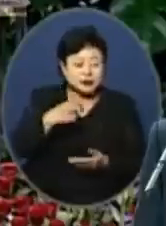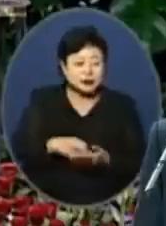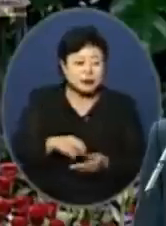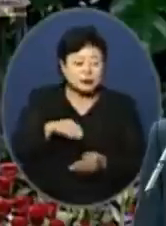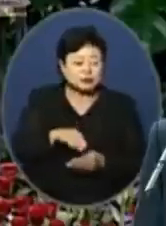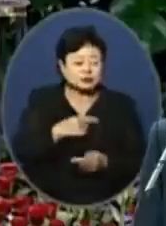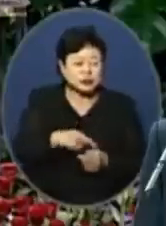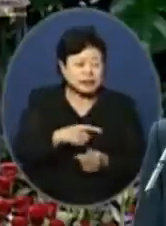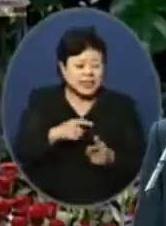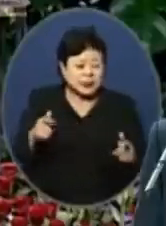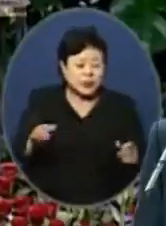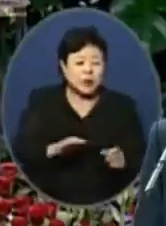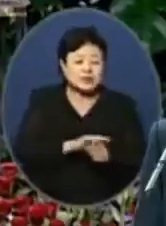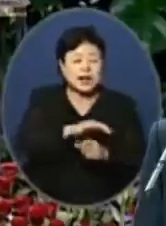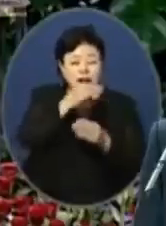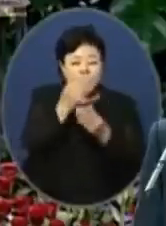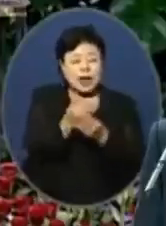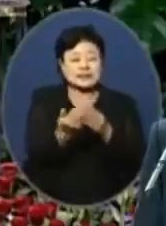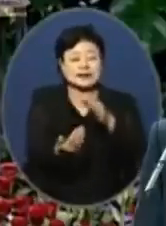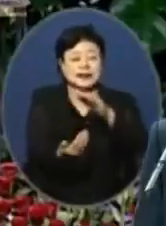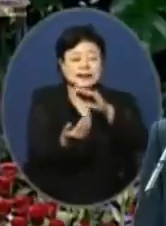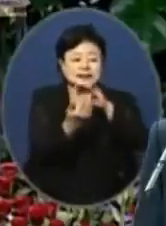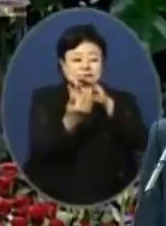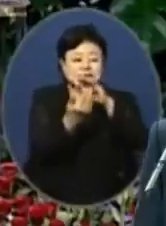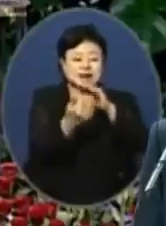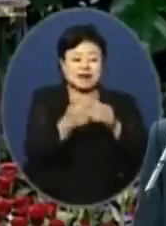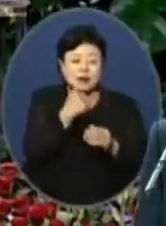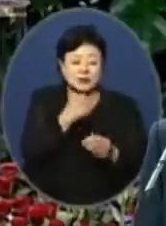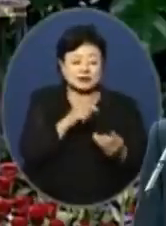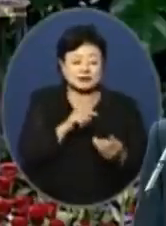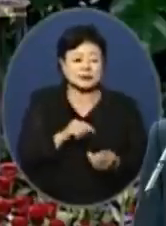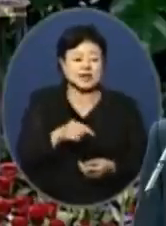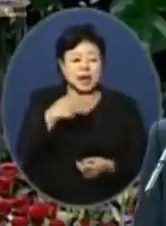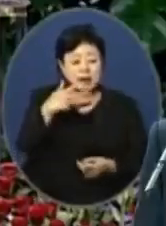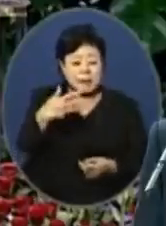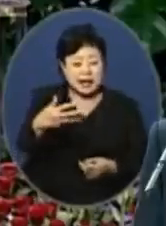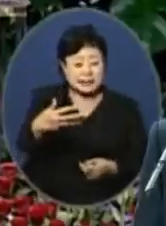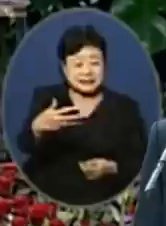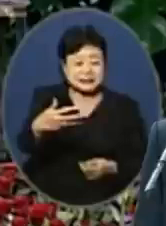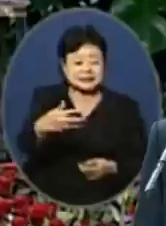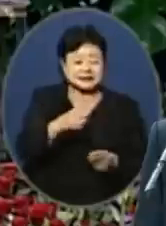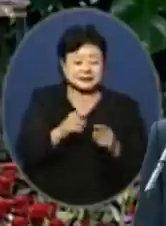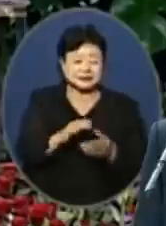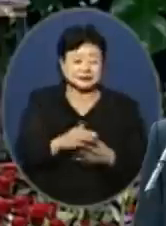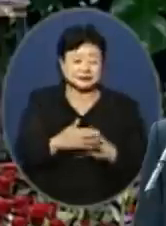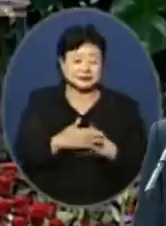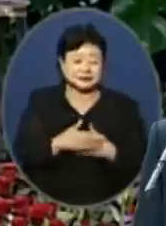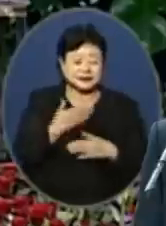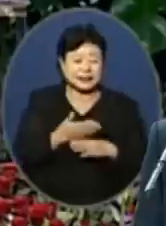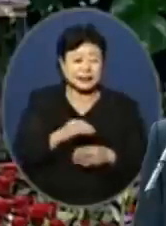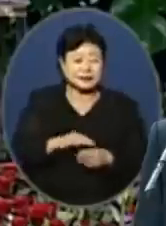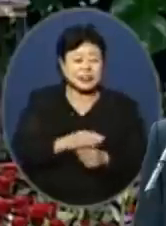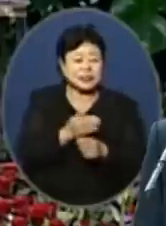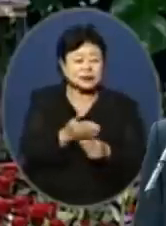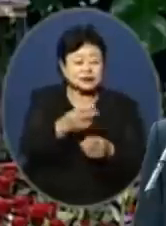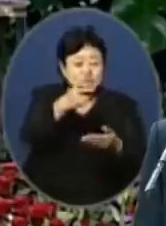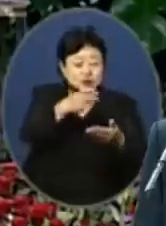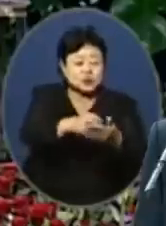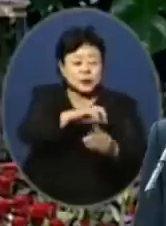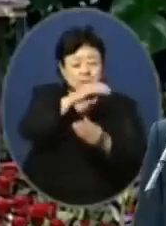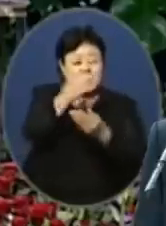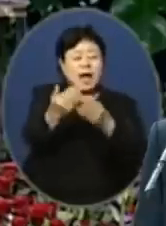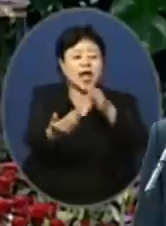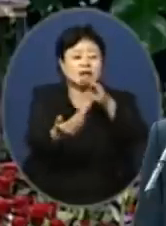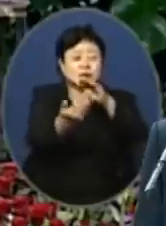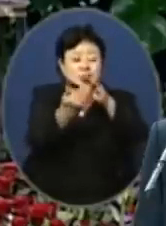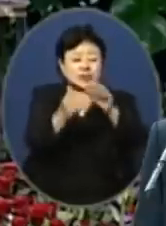무시한 것이 아니라 사랑을 완성한 것입니다. 로마서 13장 8절과 10절에 말씀하기를 남을 사랑하는 자는 율법을 다